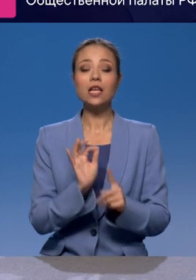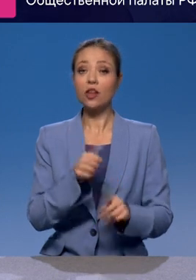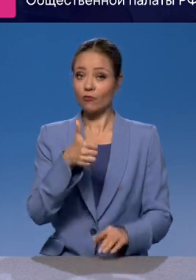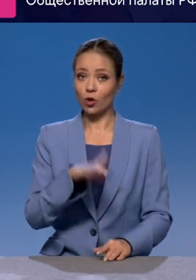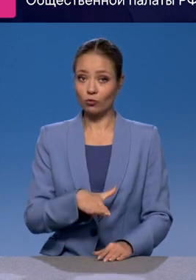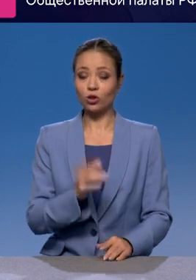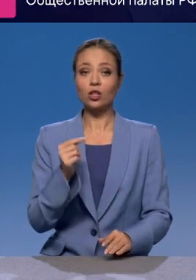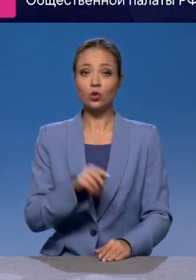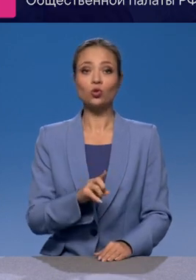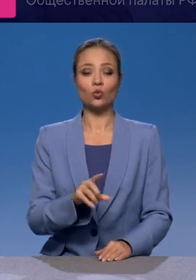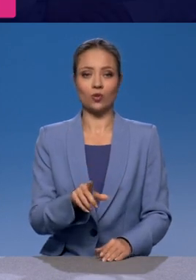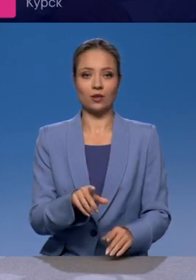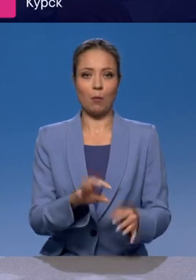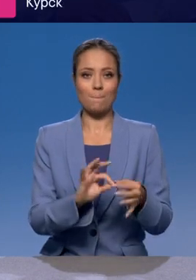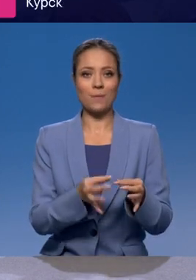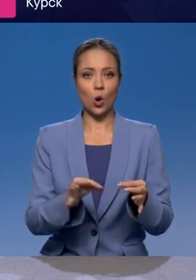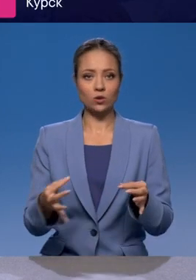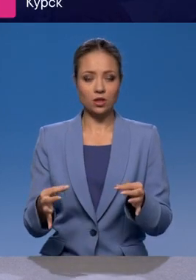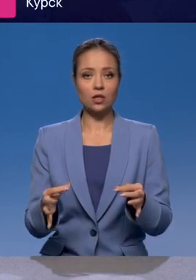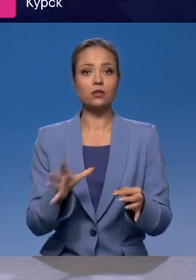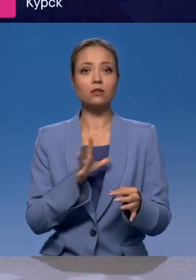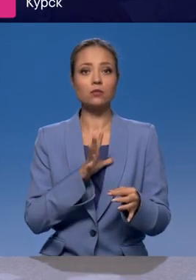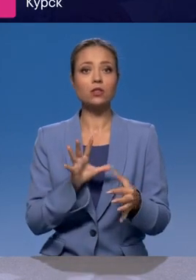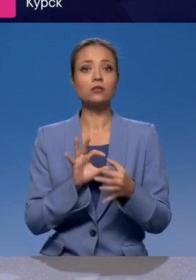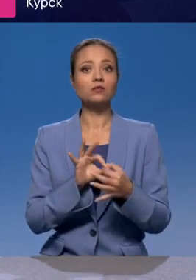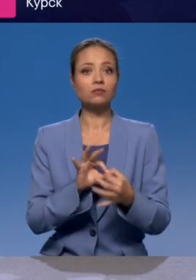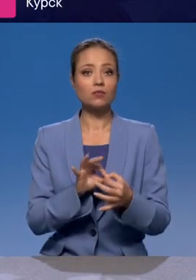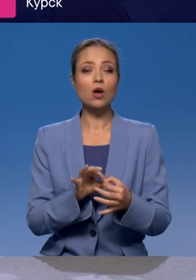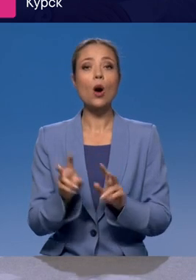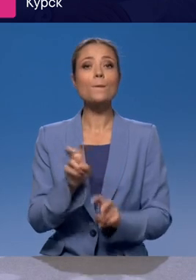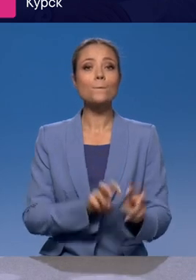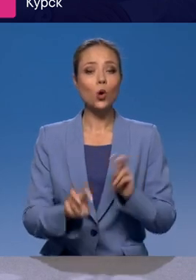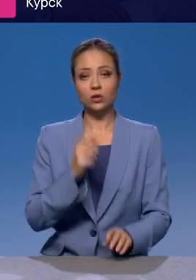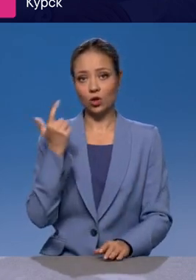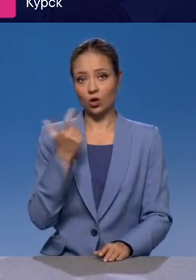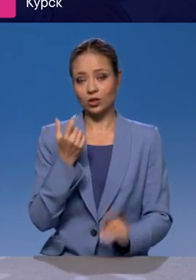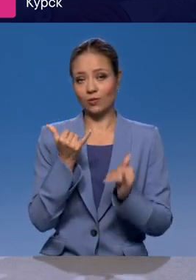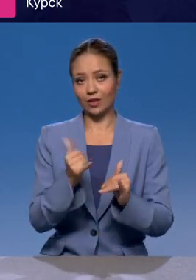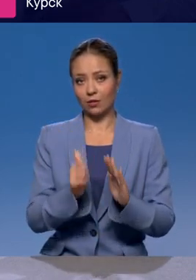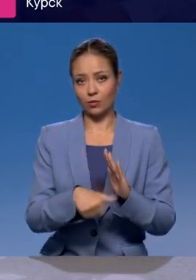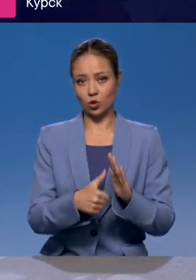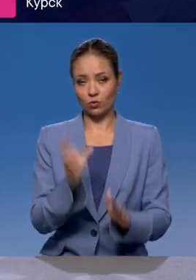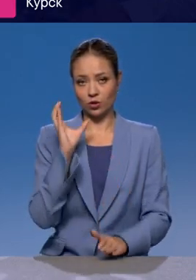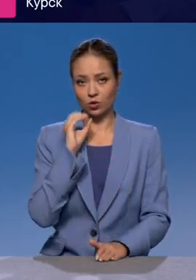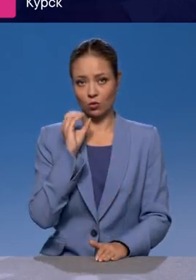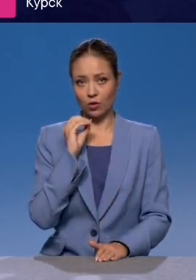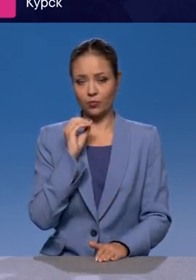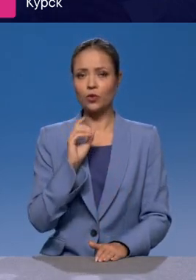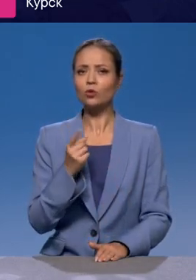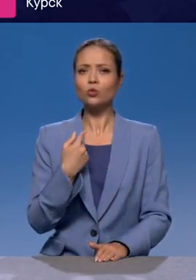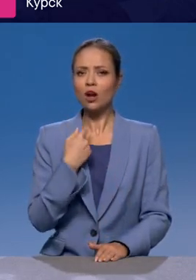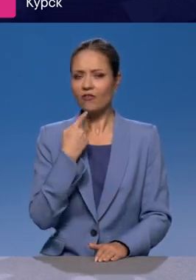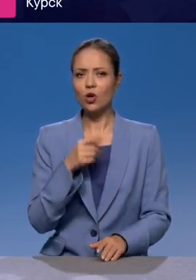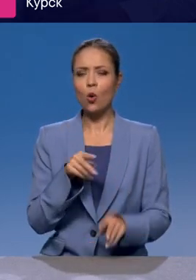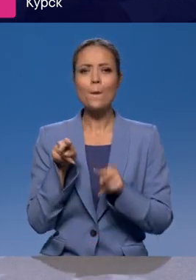же сам процесс был сопряжен с поиском хозяев для безнадзорных собак. Почему я говорю безнадзорно? Потому